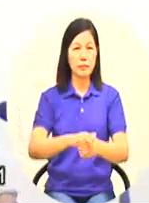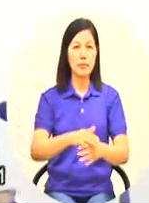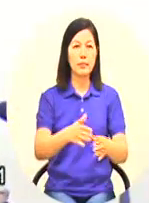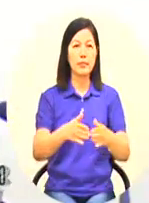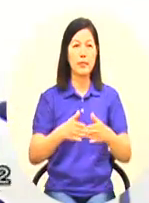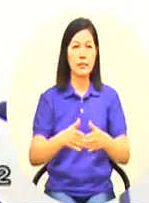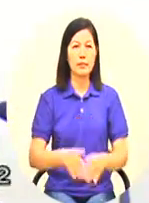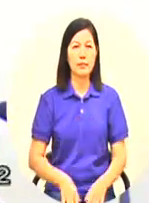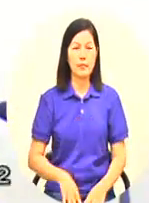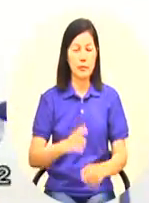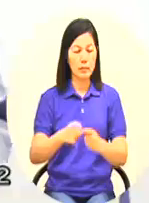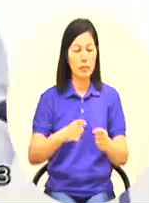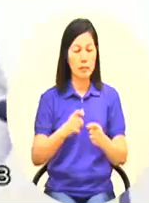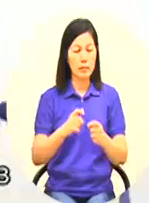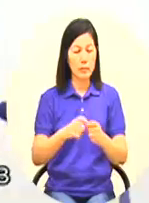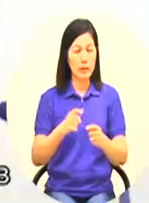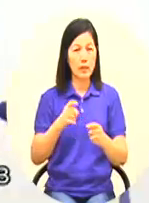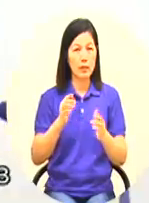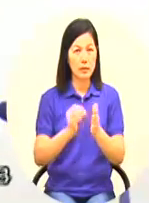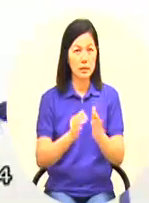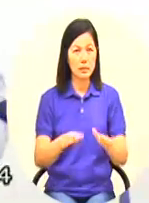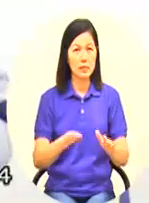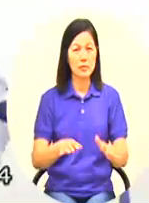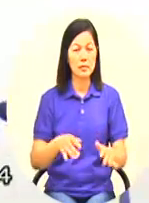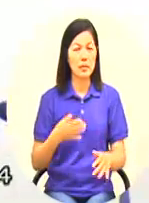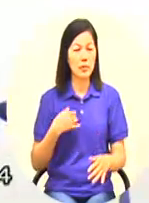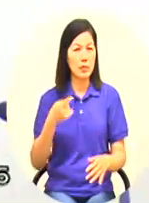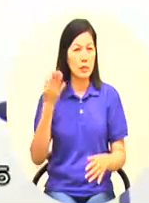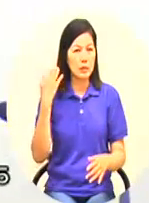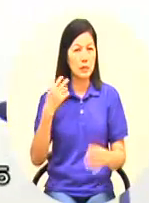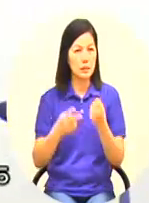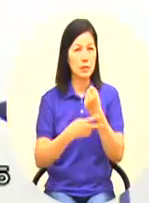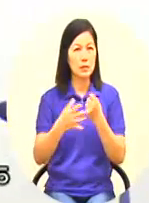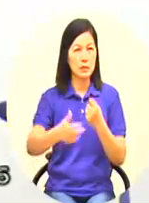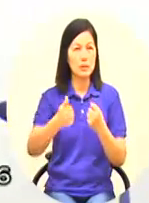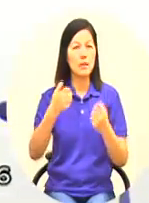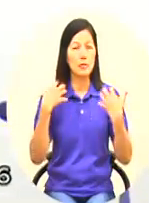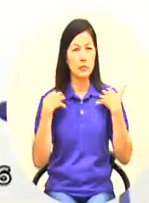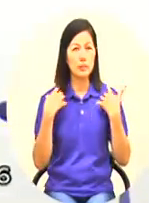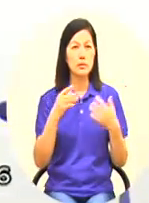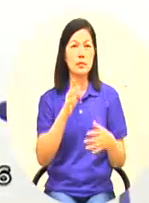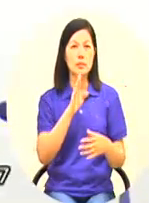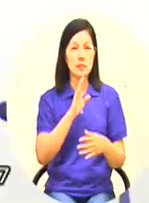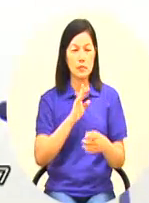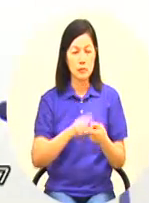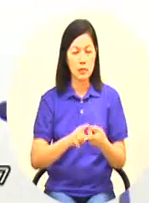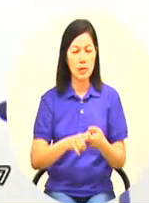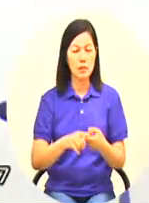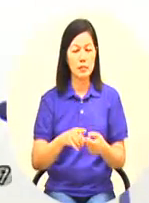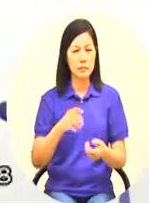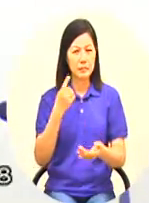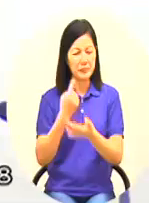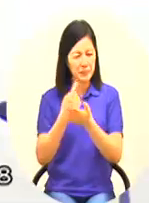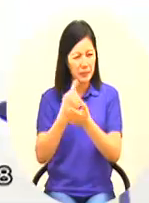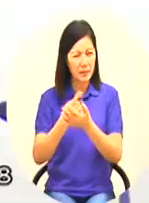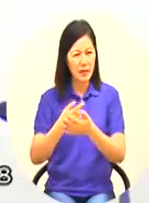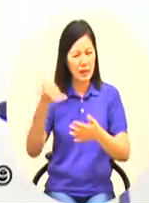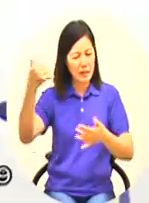这十几年来，包括本席之前是当里长，对于基层真的每天接到要清理水